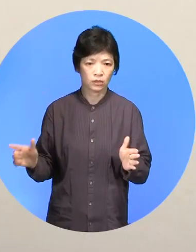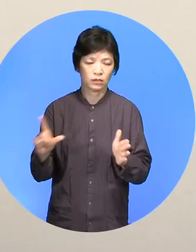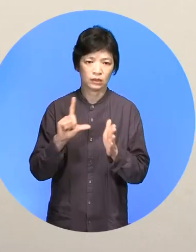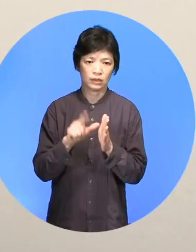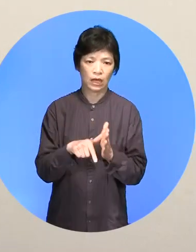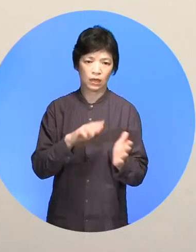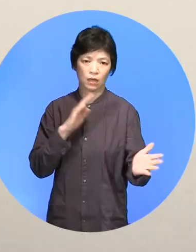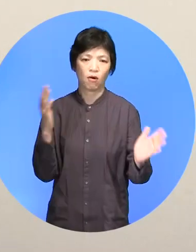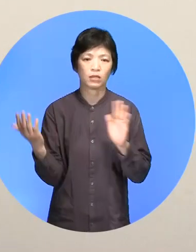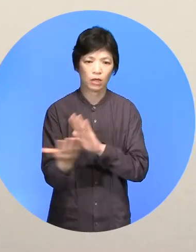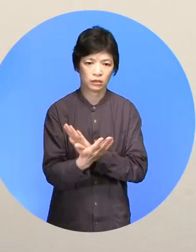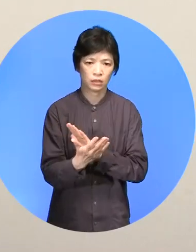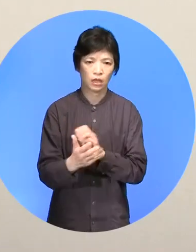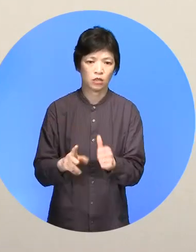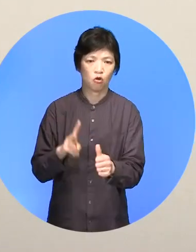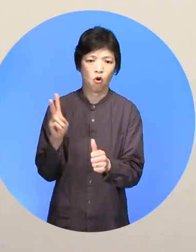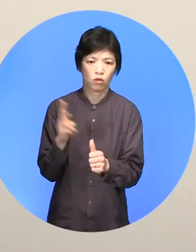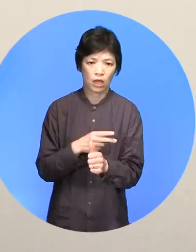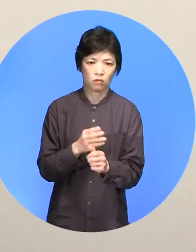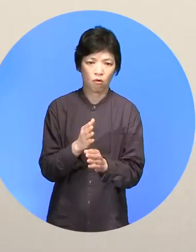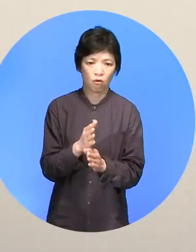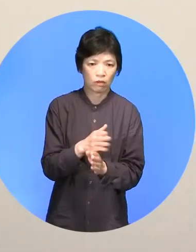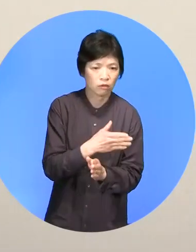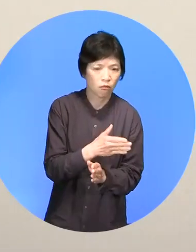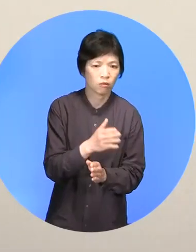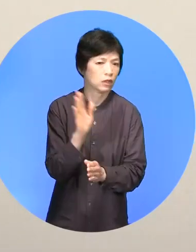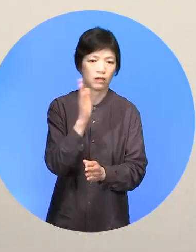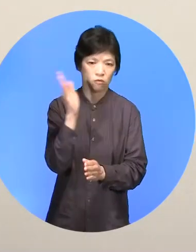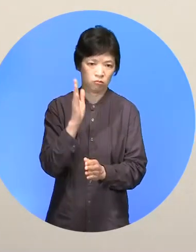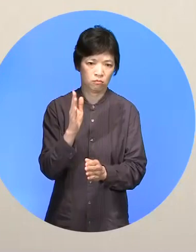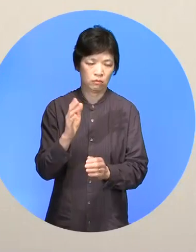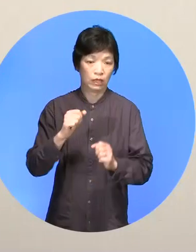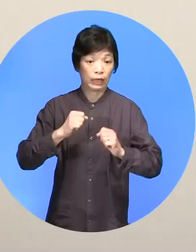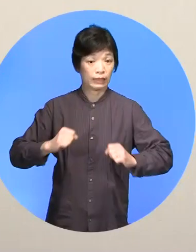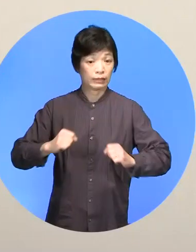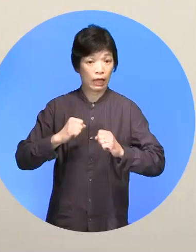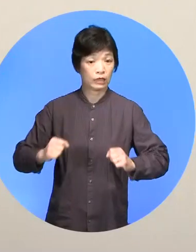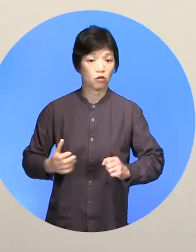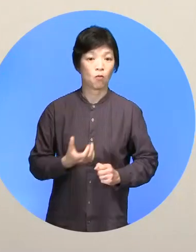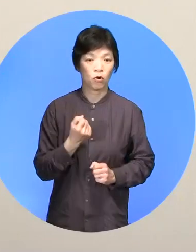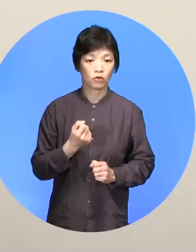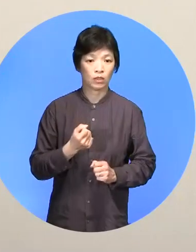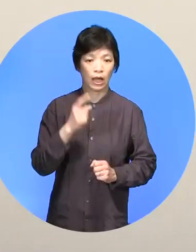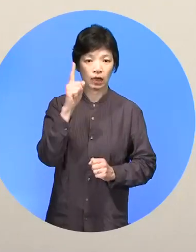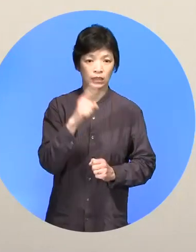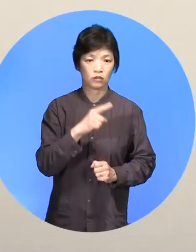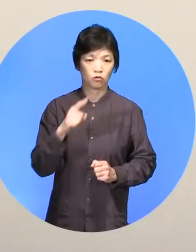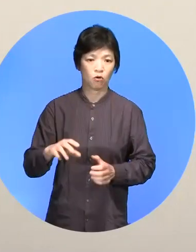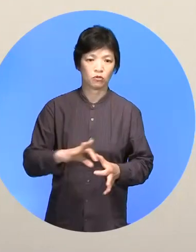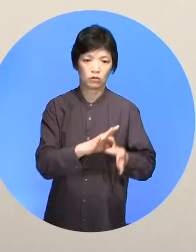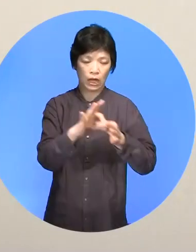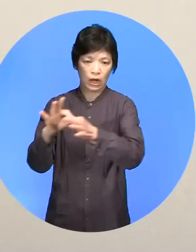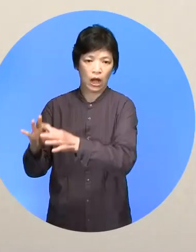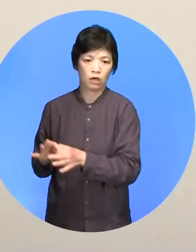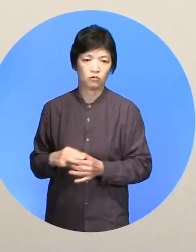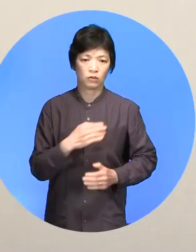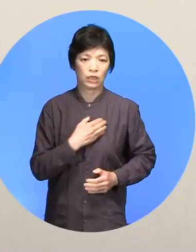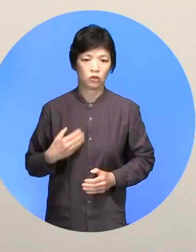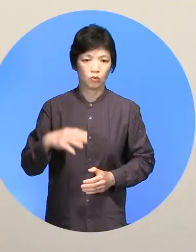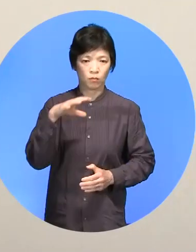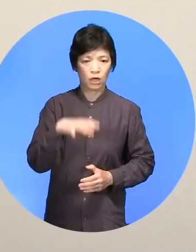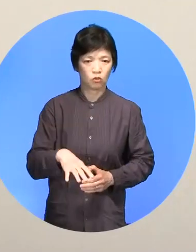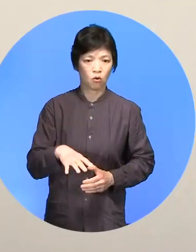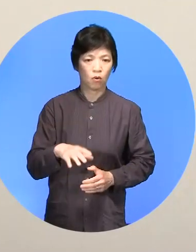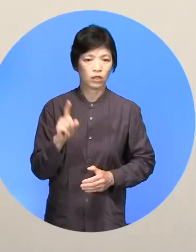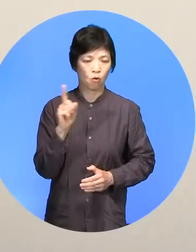当に飛行というものではなくてしっかり元気を持っていろんな人とつながっていける、そういう施設ができたらということで、まず青少年